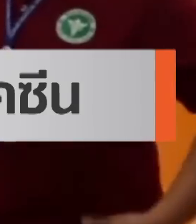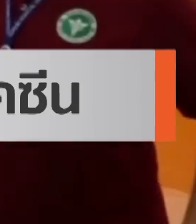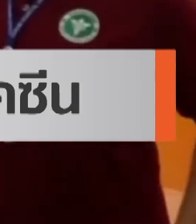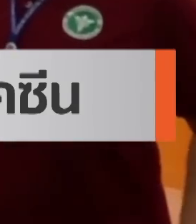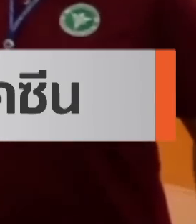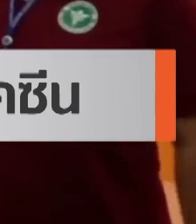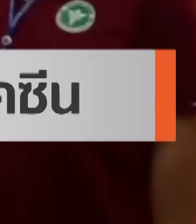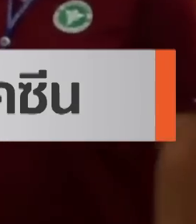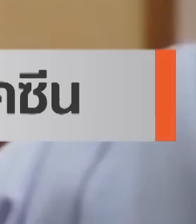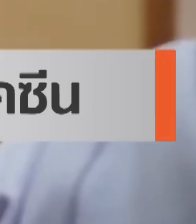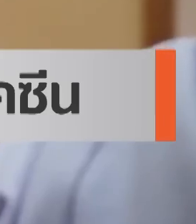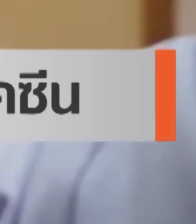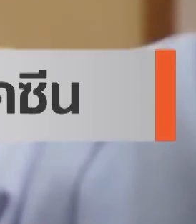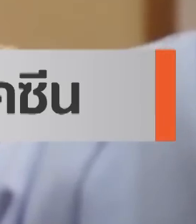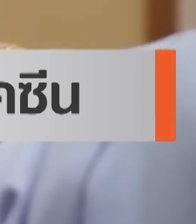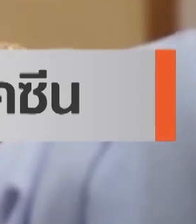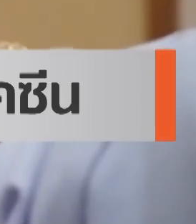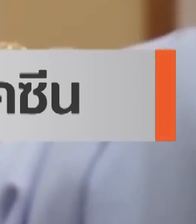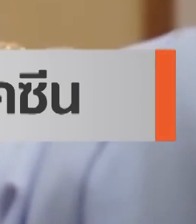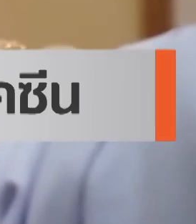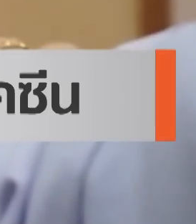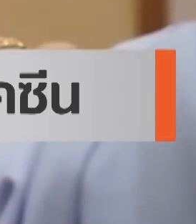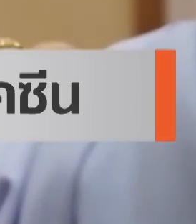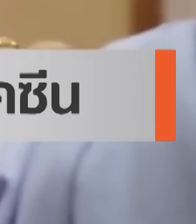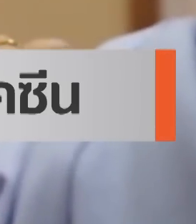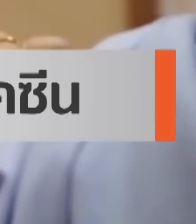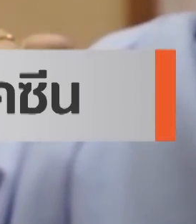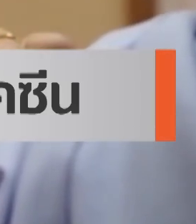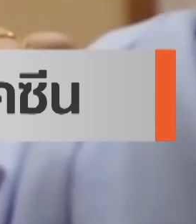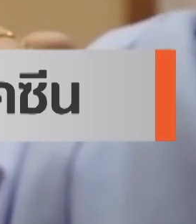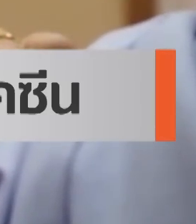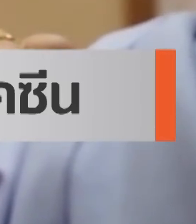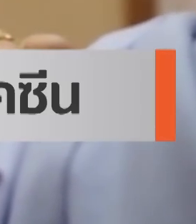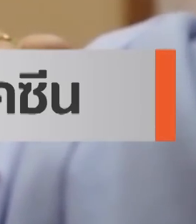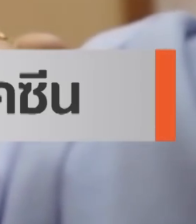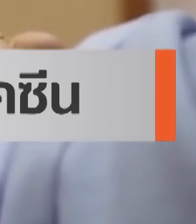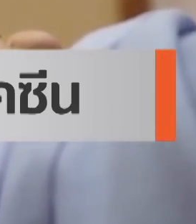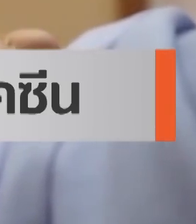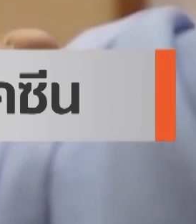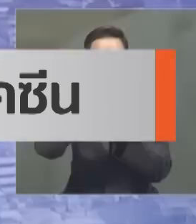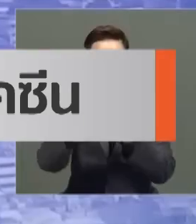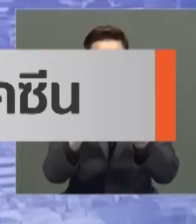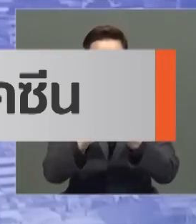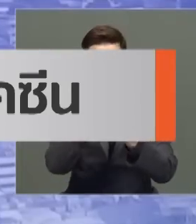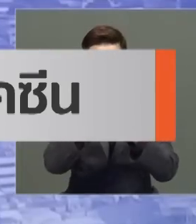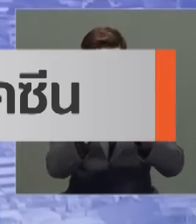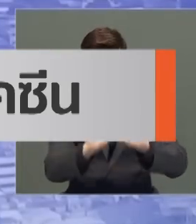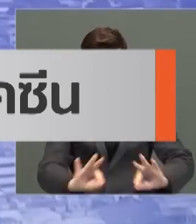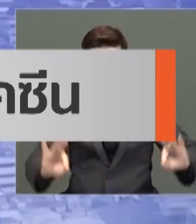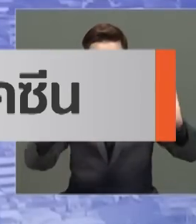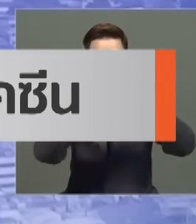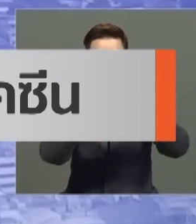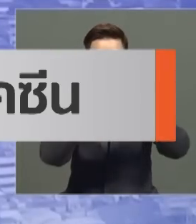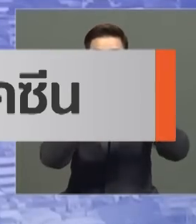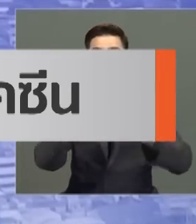นักเรียนกลุ่มนี้เพื่อให้ได้รับวัคซีนโดยเร็วฟังเสียงผู้ช่วยโฆษกศบค.ครับ สิ่งสำคัญที่